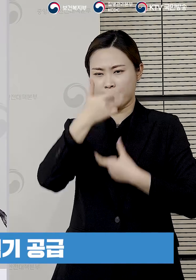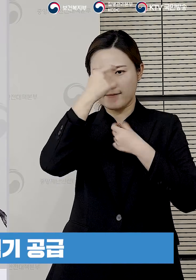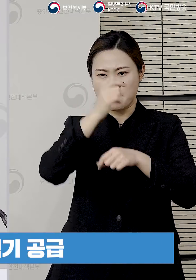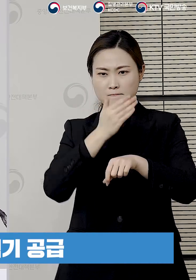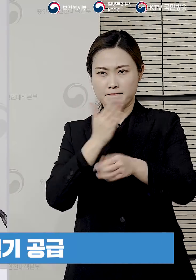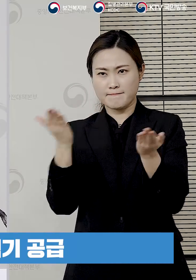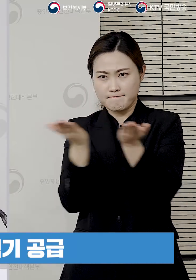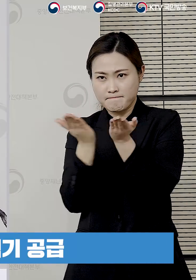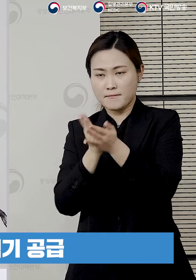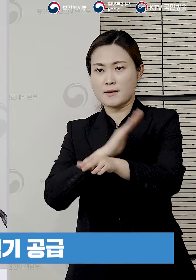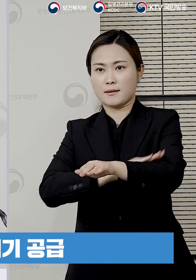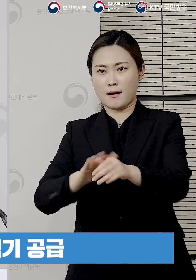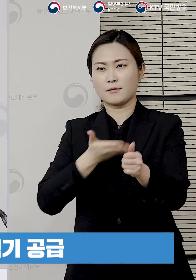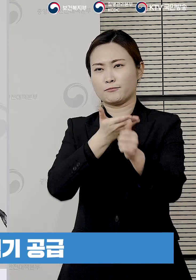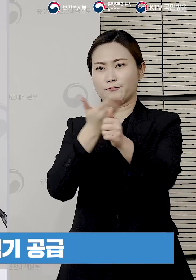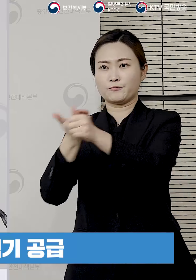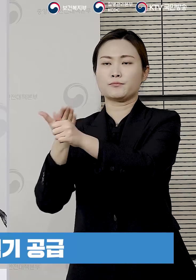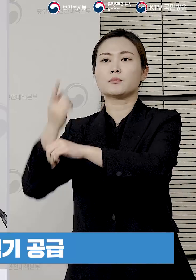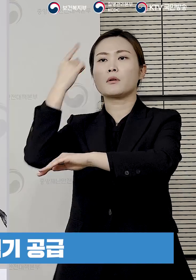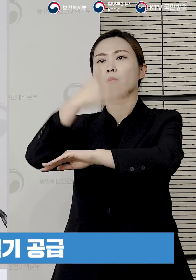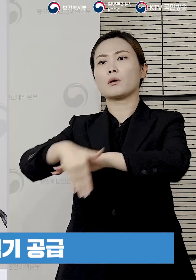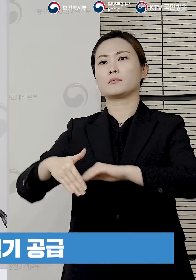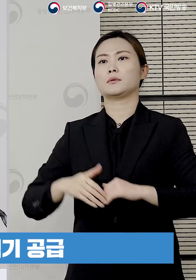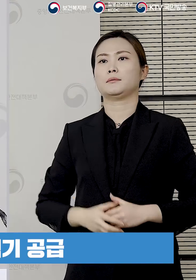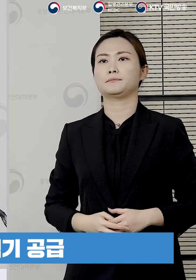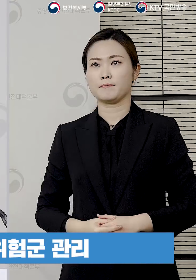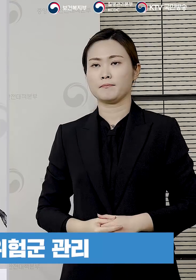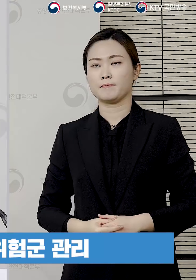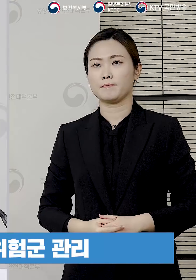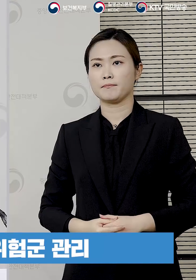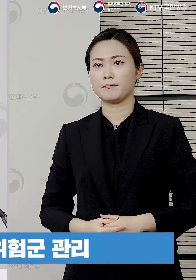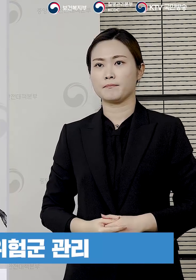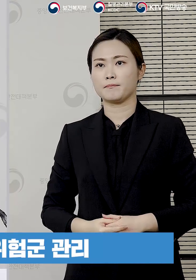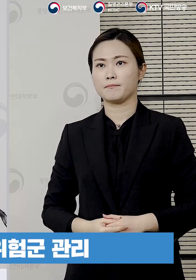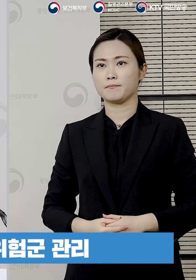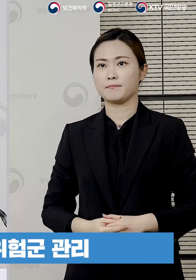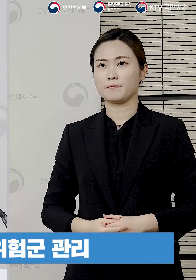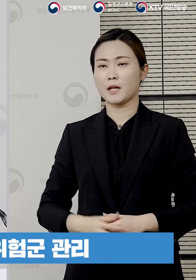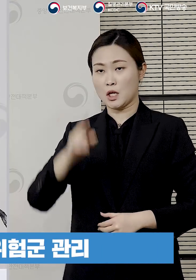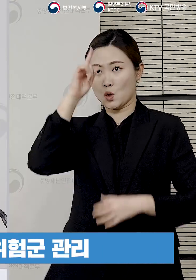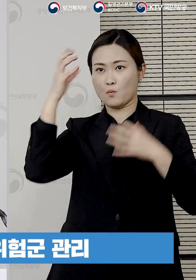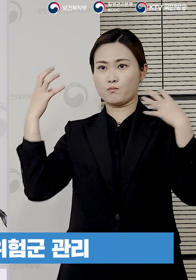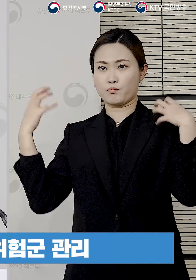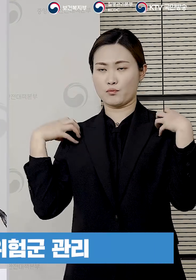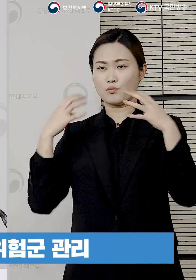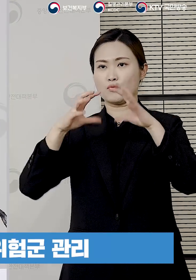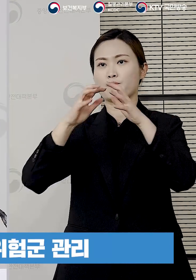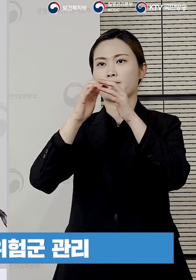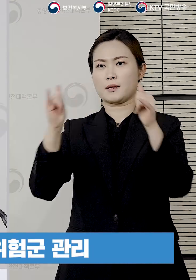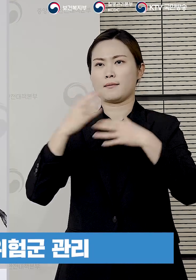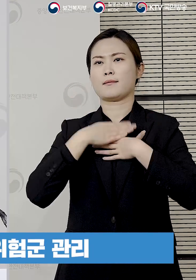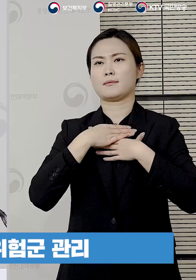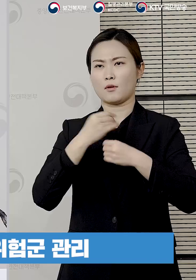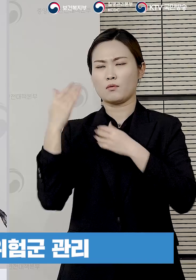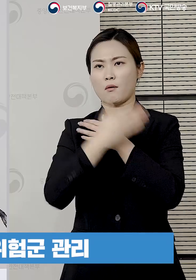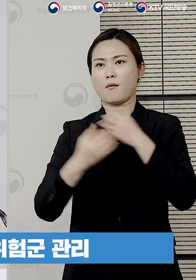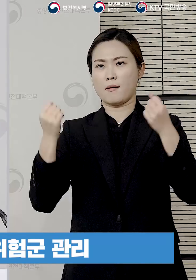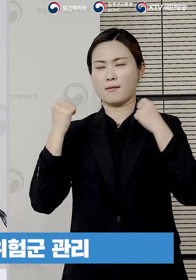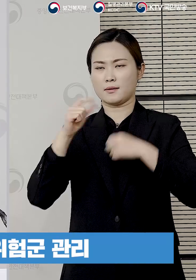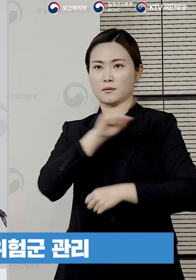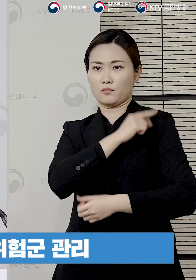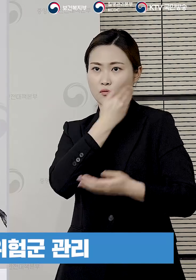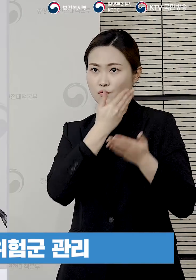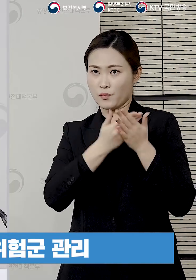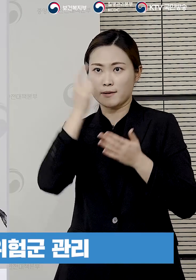적기에 공급되도록 계속 지원할 계획입니다. 정부는 국민의 건강과 안전을 가장